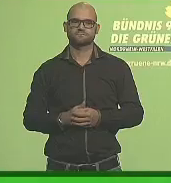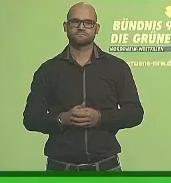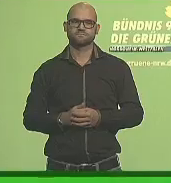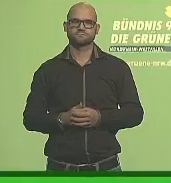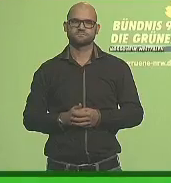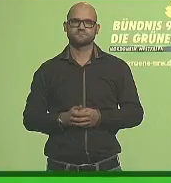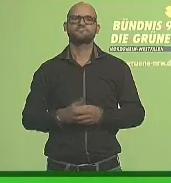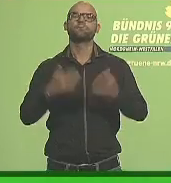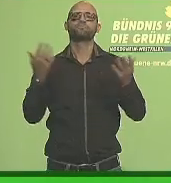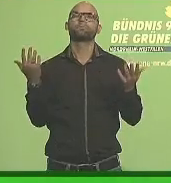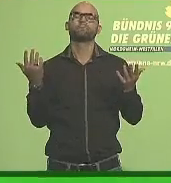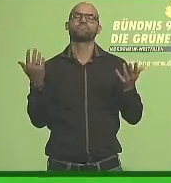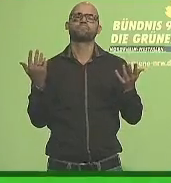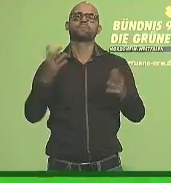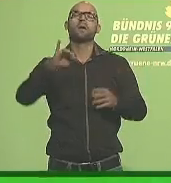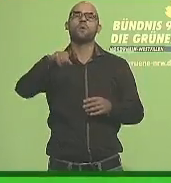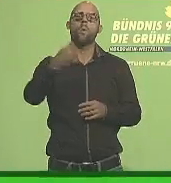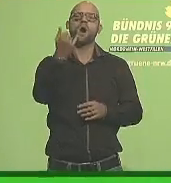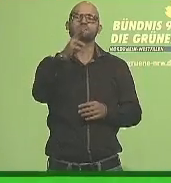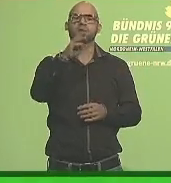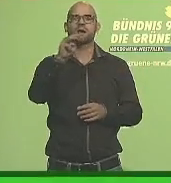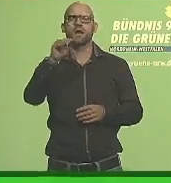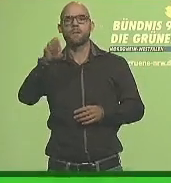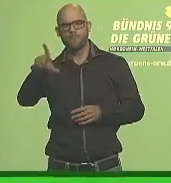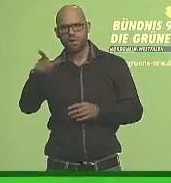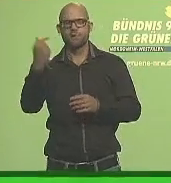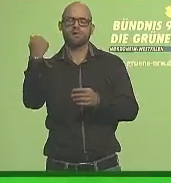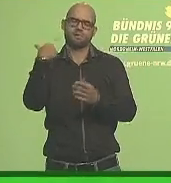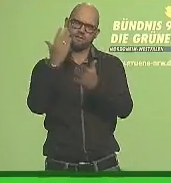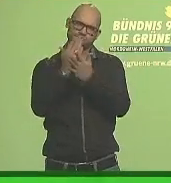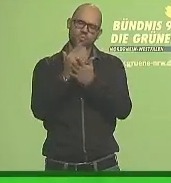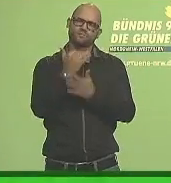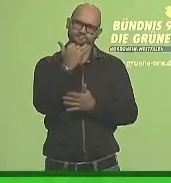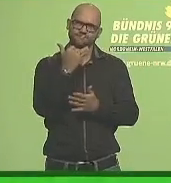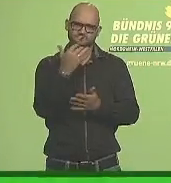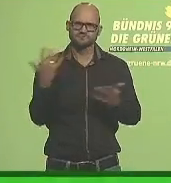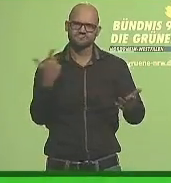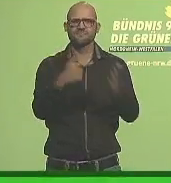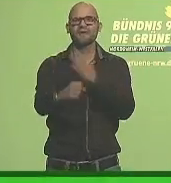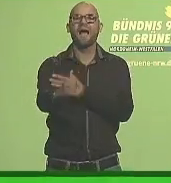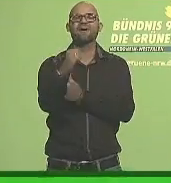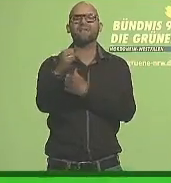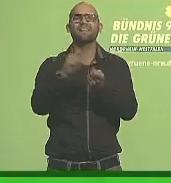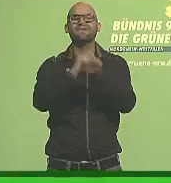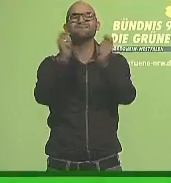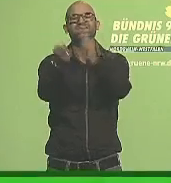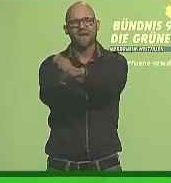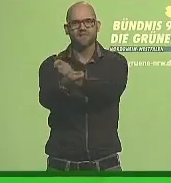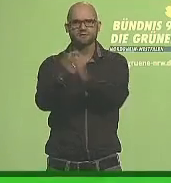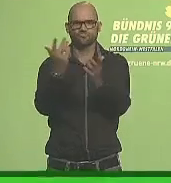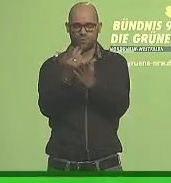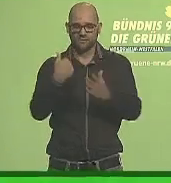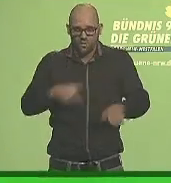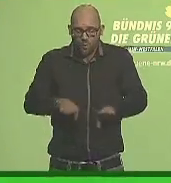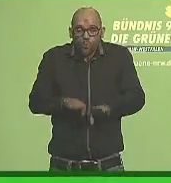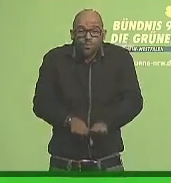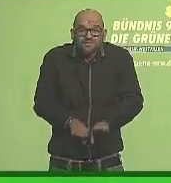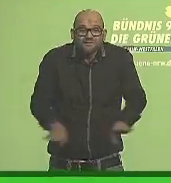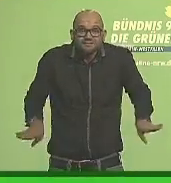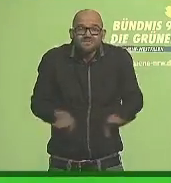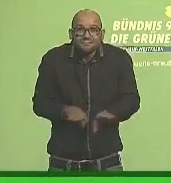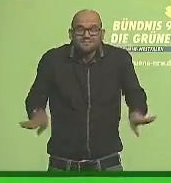Ja, Johannes Remmel hat es eben sehr gut schon gesagt, man muss die Energiewende auch von unten bestreiten. Und Silvia